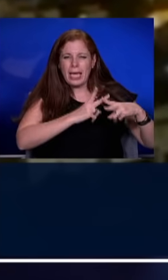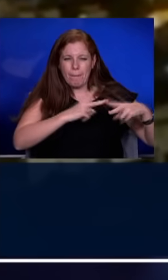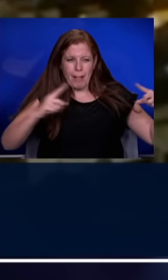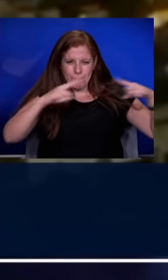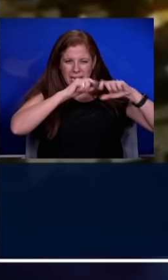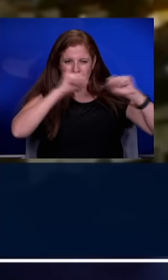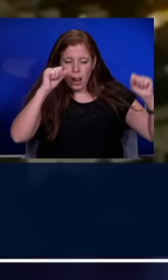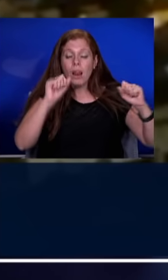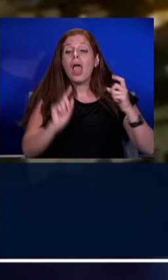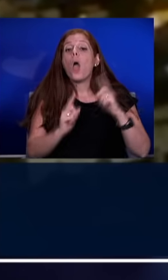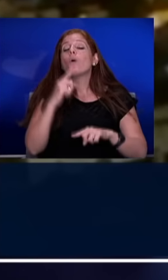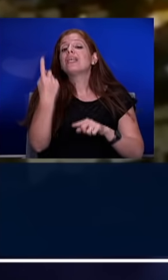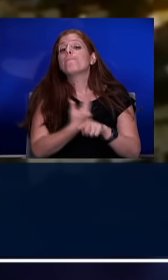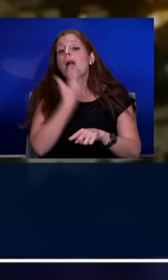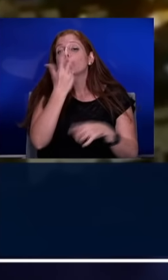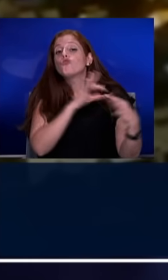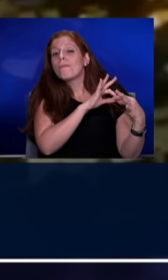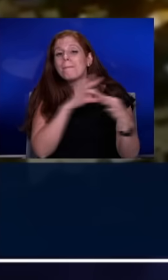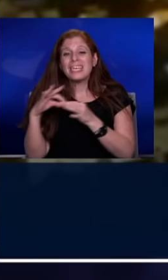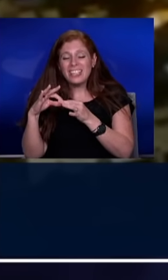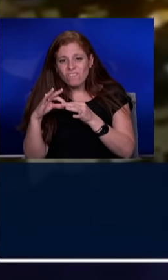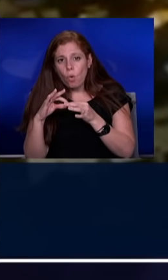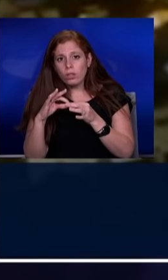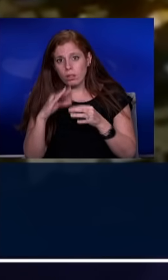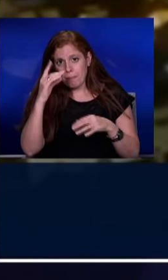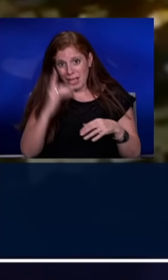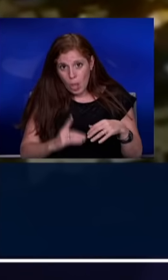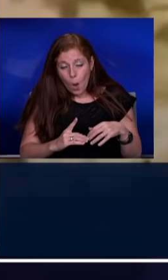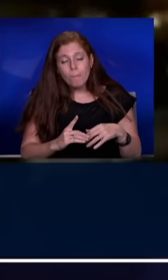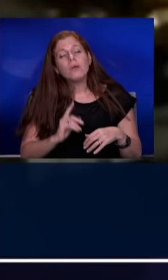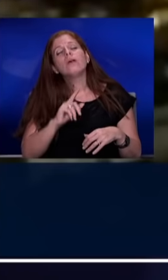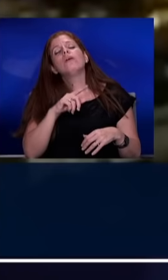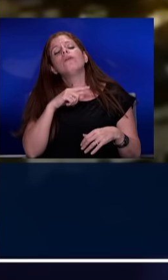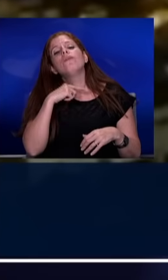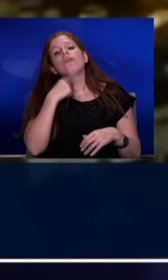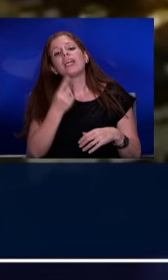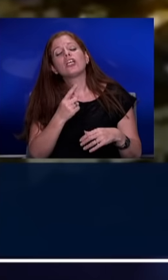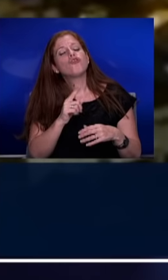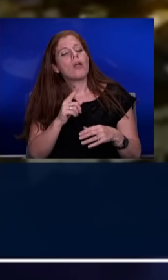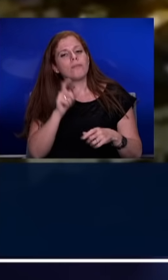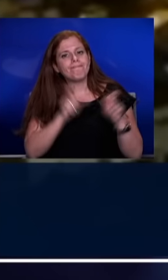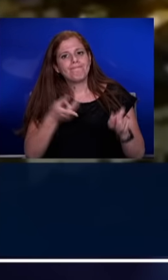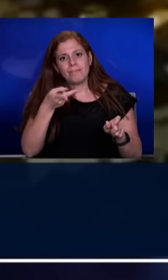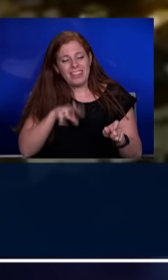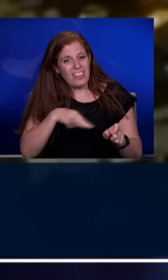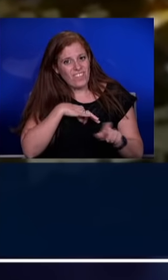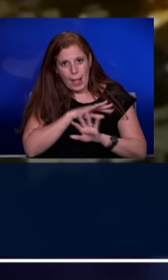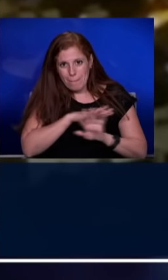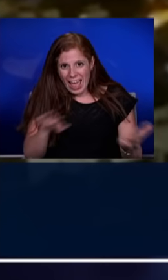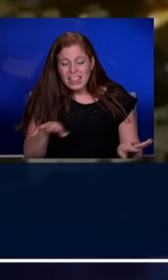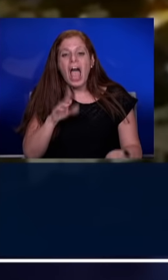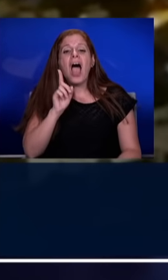הזה פעם שלישית ברציפות שקורה בדרום, ונגיד באירוע הזה אין נפגעים מהרקטה, אבל